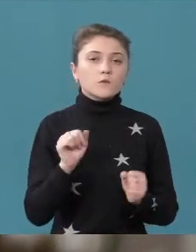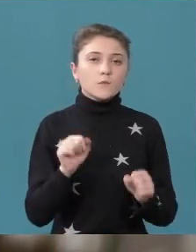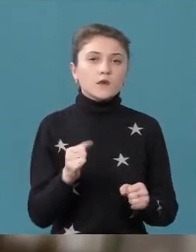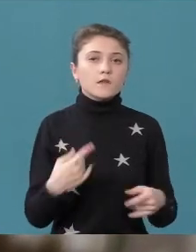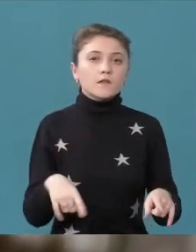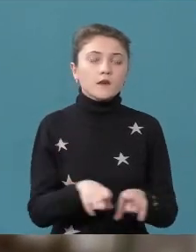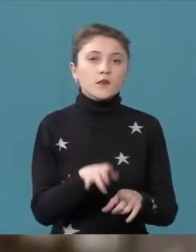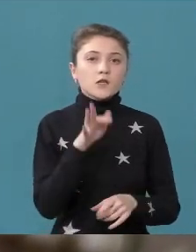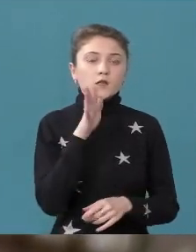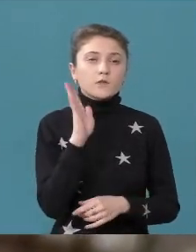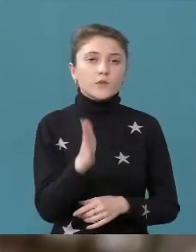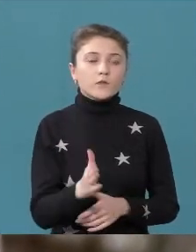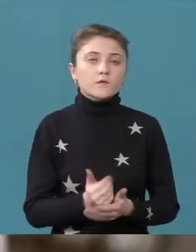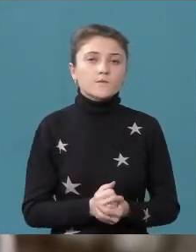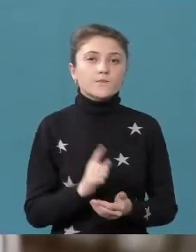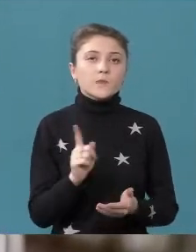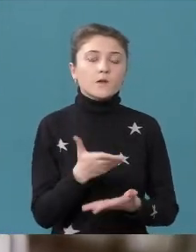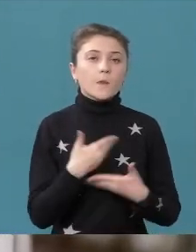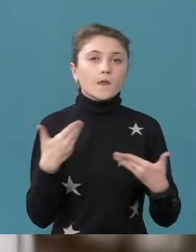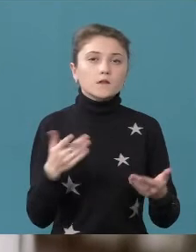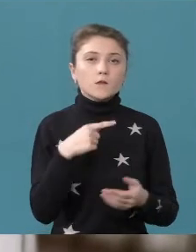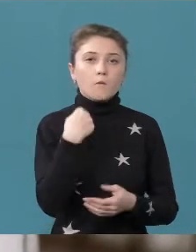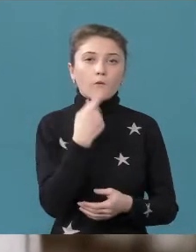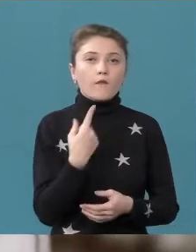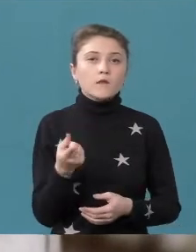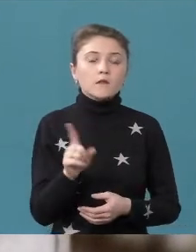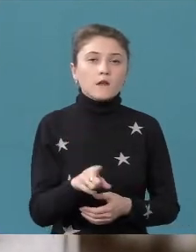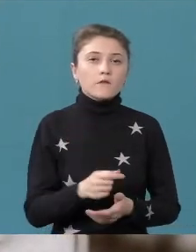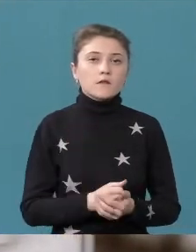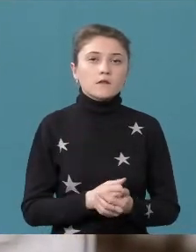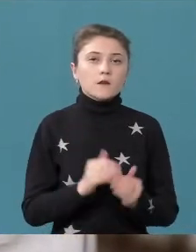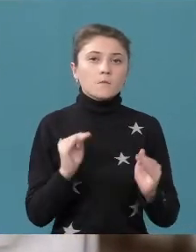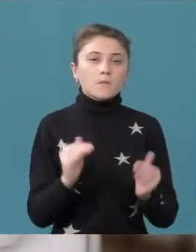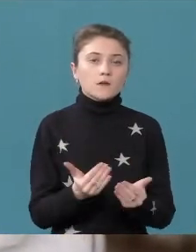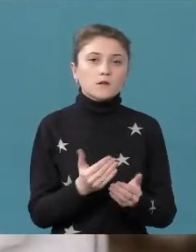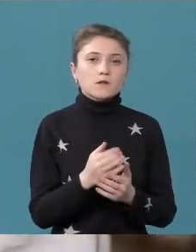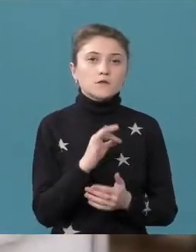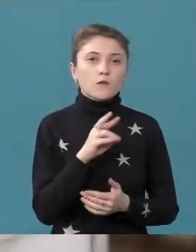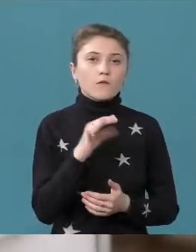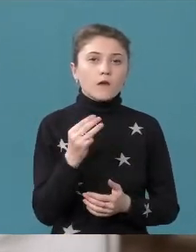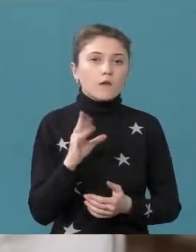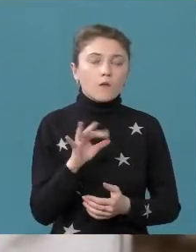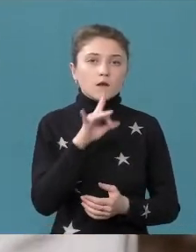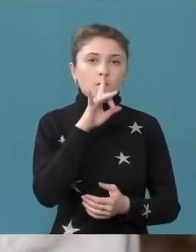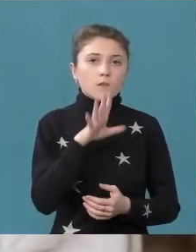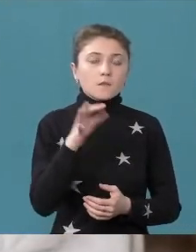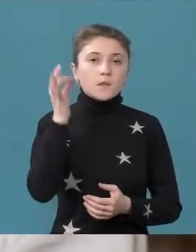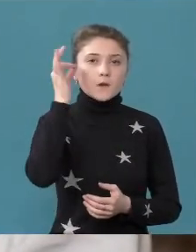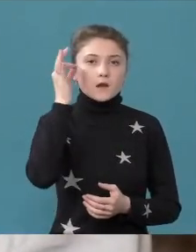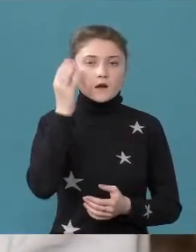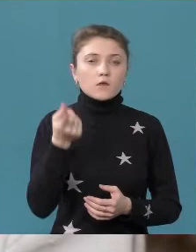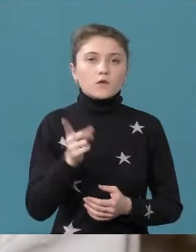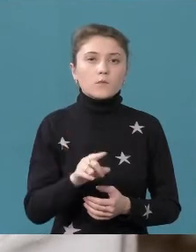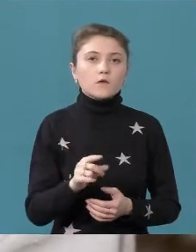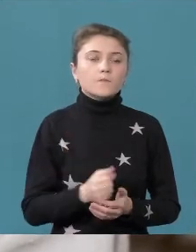часи настати, що наші мови навіть найменше соловейку не буде пам'ятати. Тому не